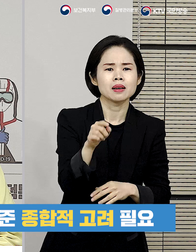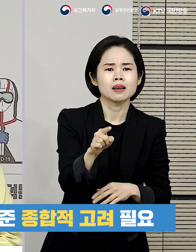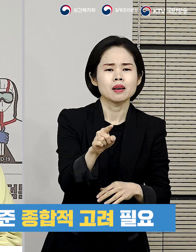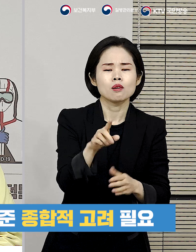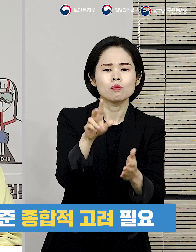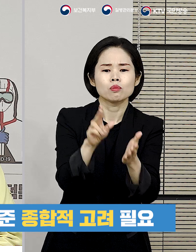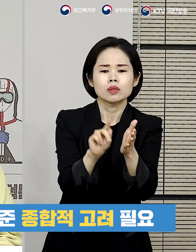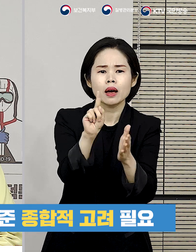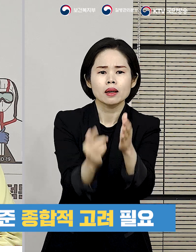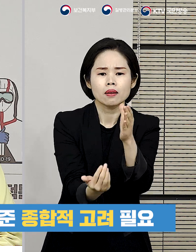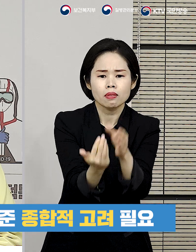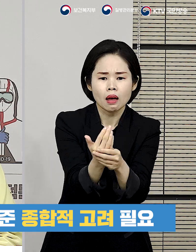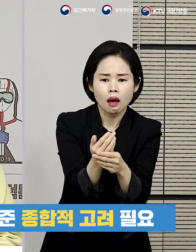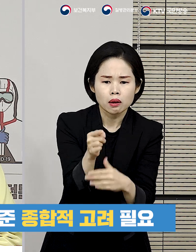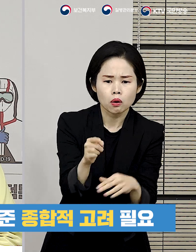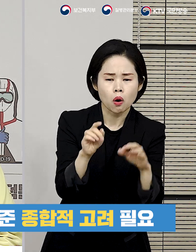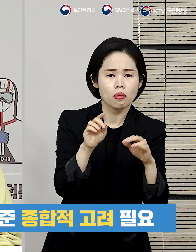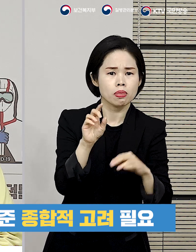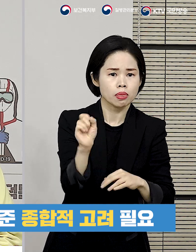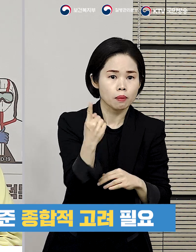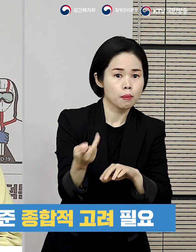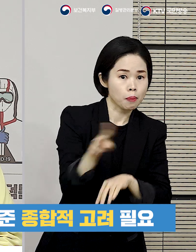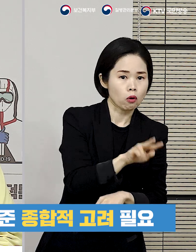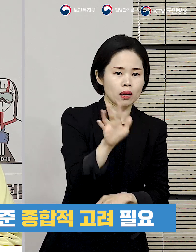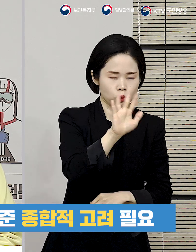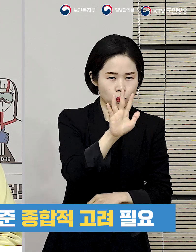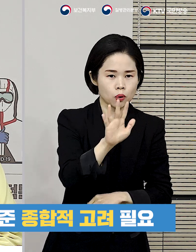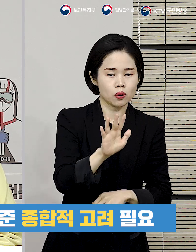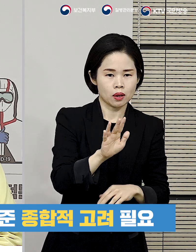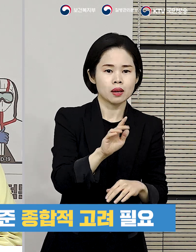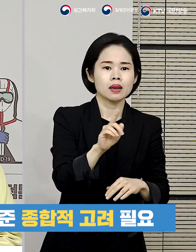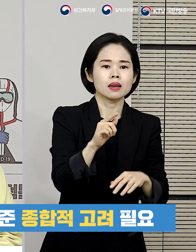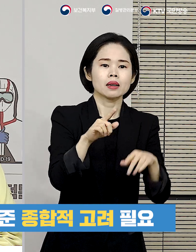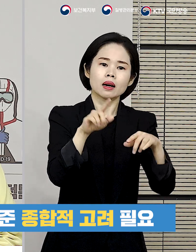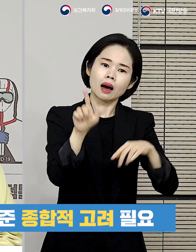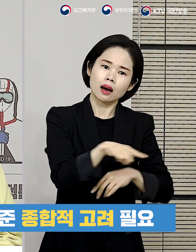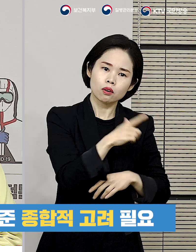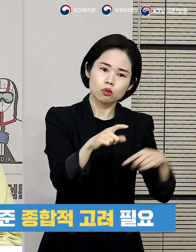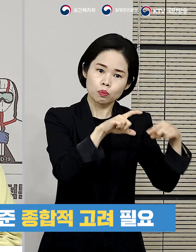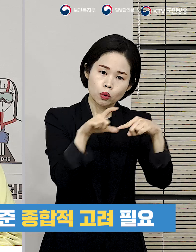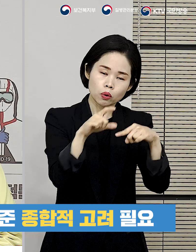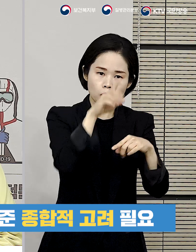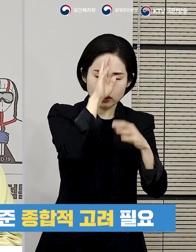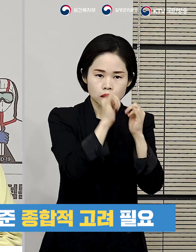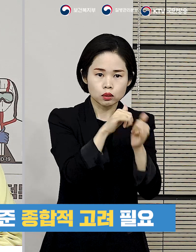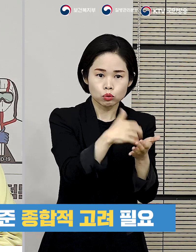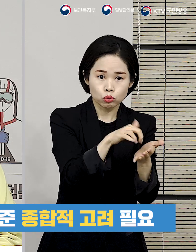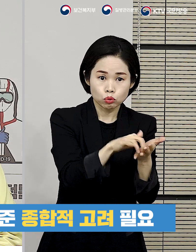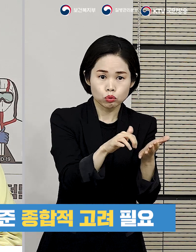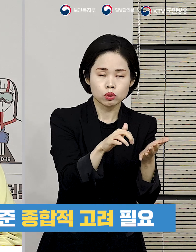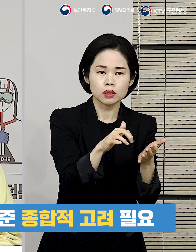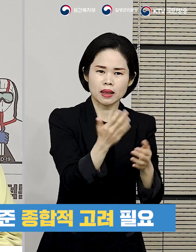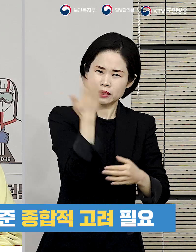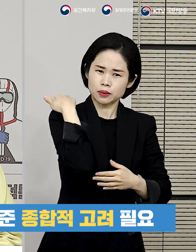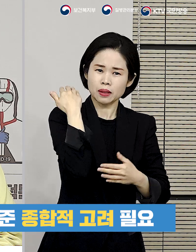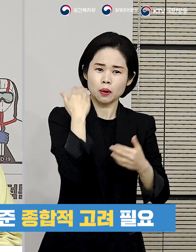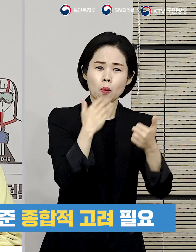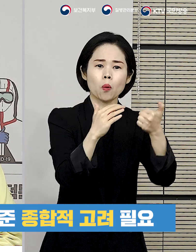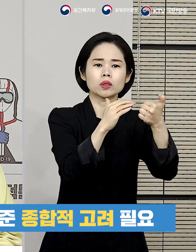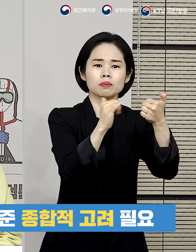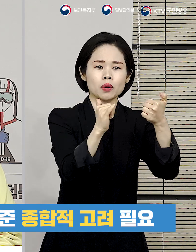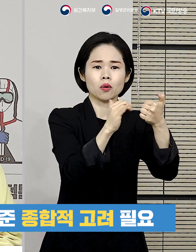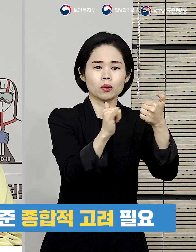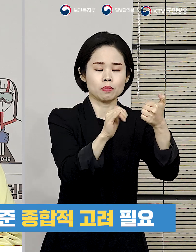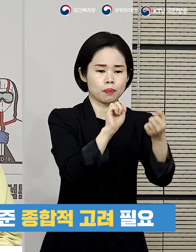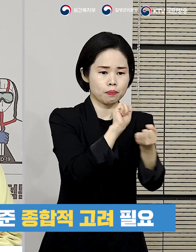의해서 결정되는 것이 아니라 일정 기간 동안에 일일 평균 환자 수의 숫자와 저희가 그 당시에는 50명